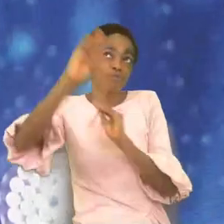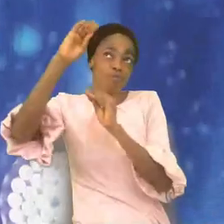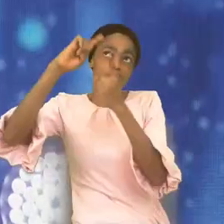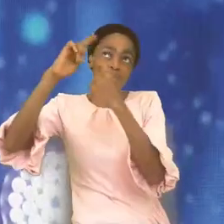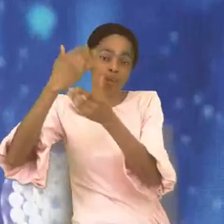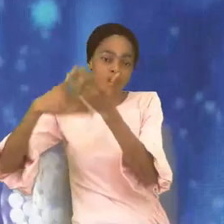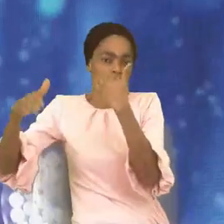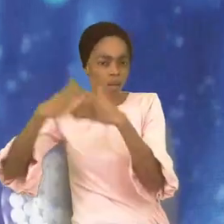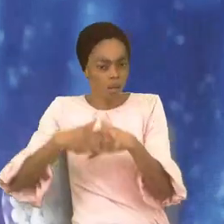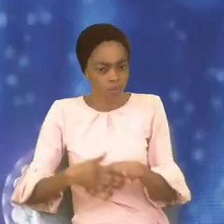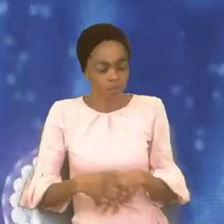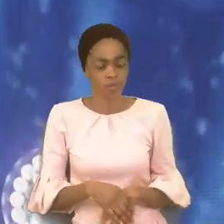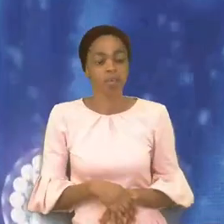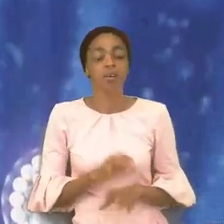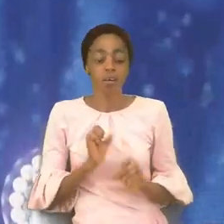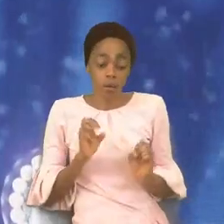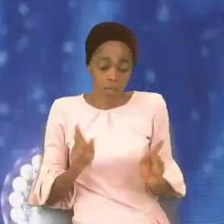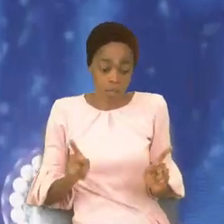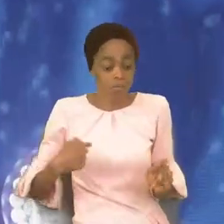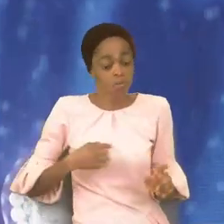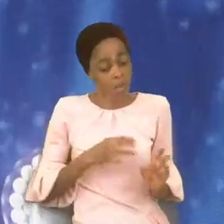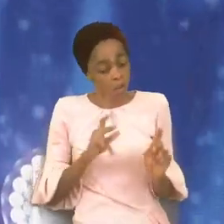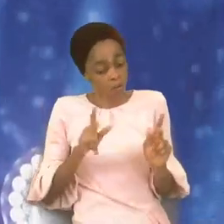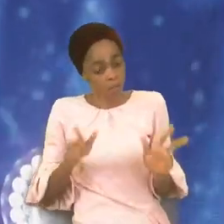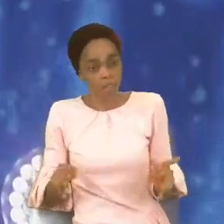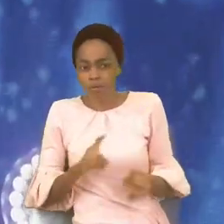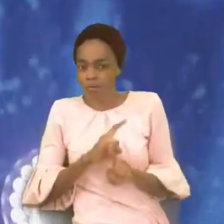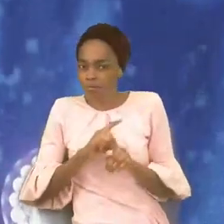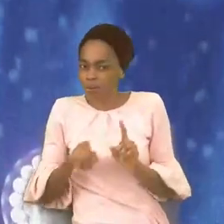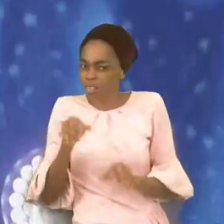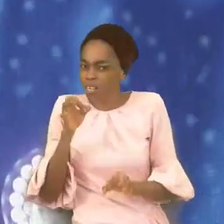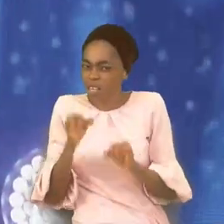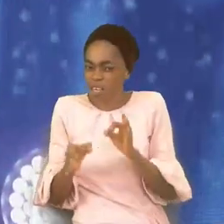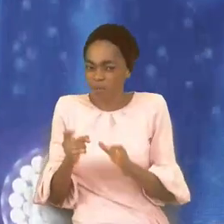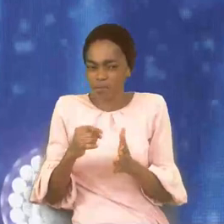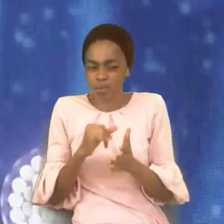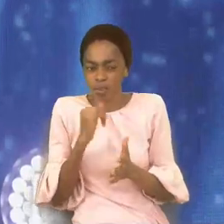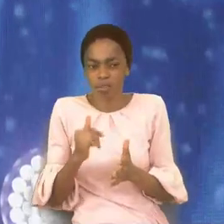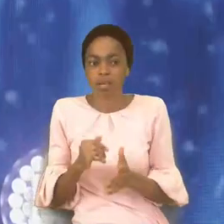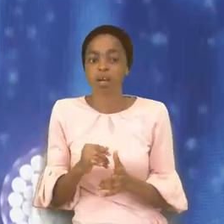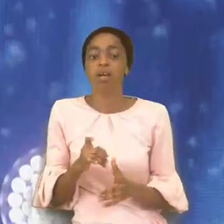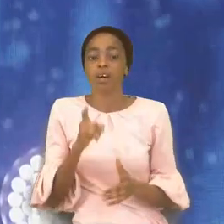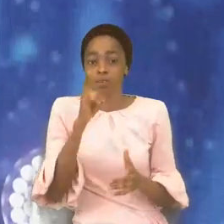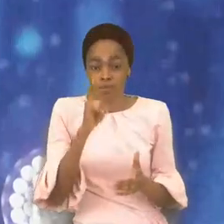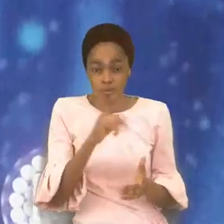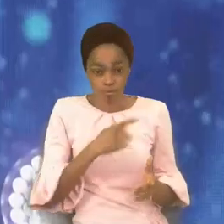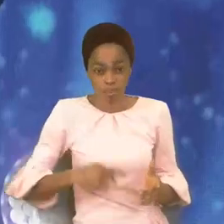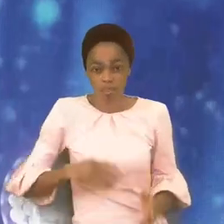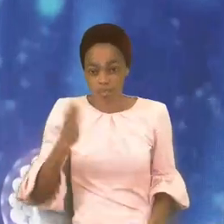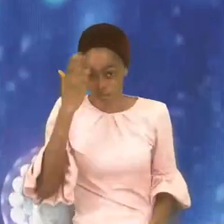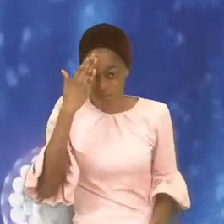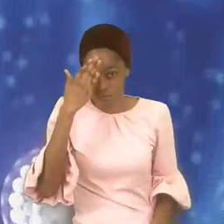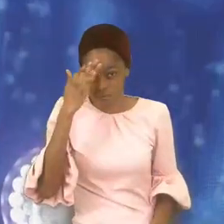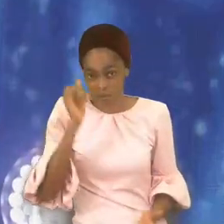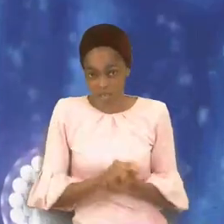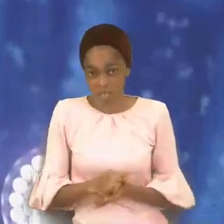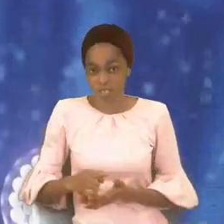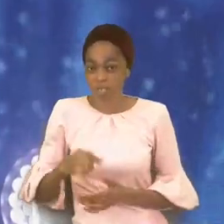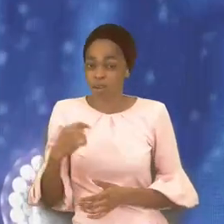ainsi. Sinon, sache, ô roi, que nous ne servirons pas tes dieux